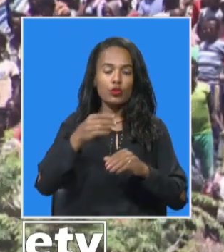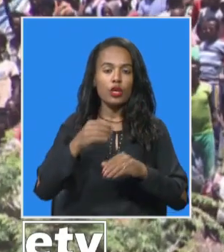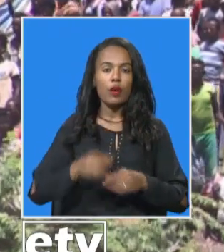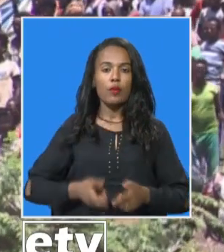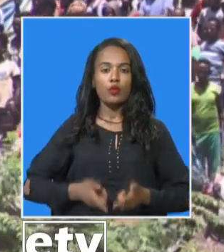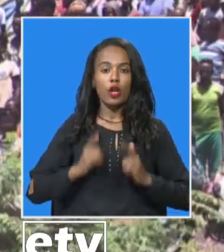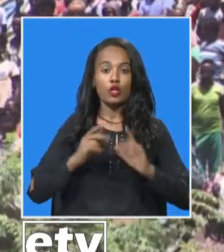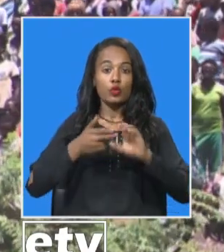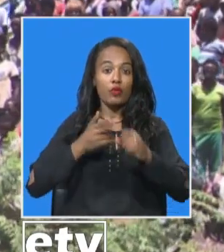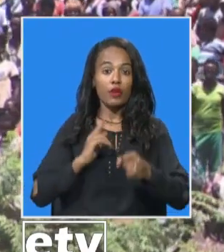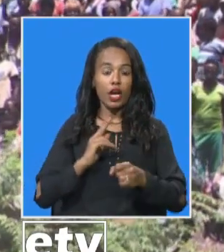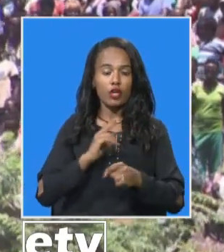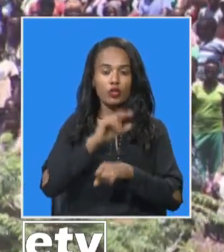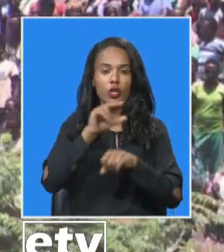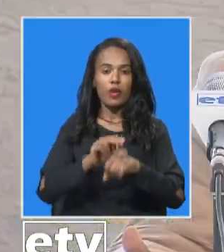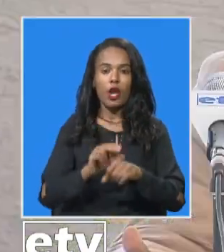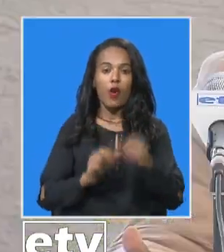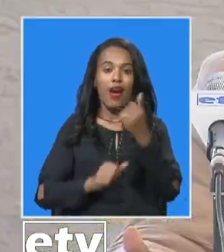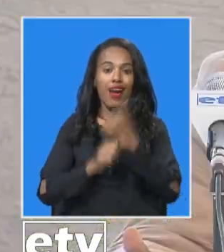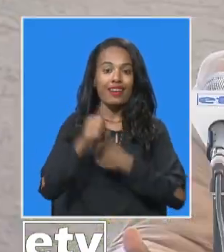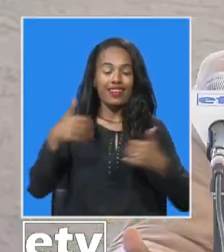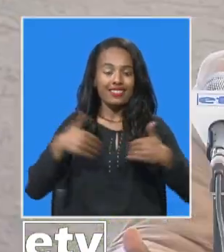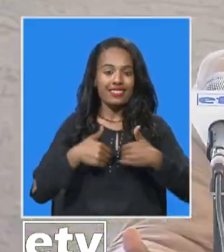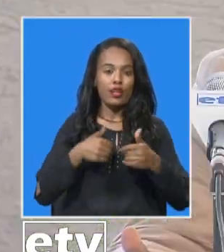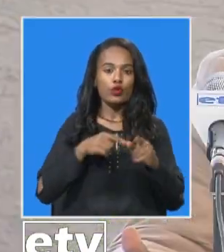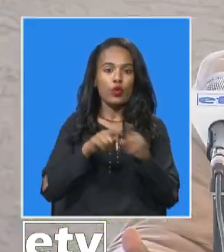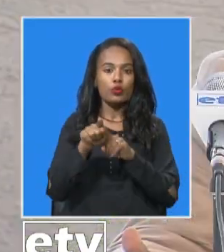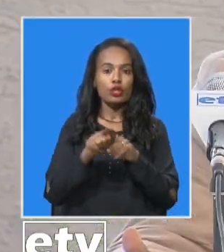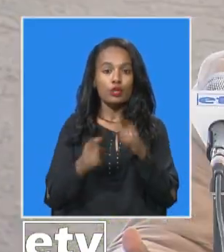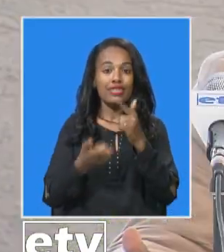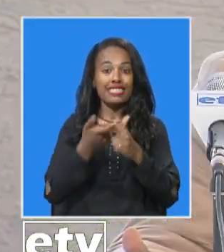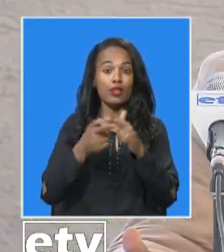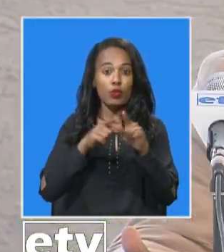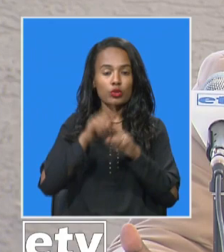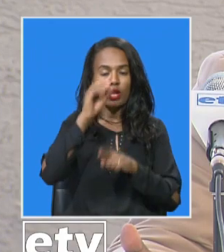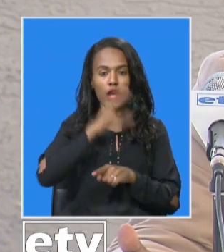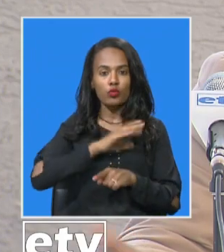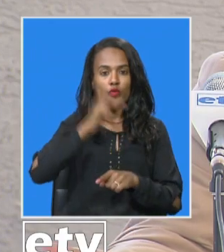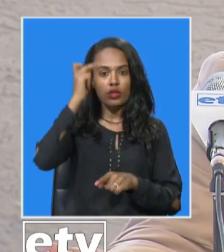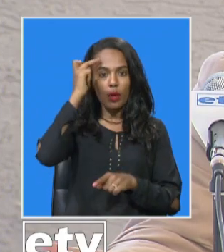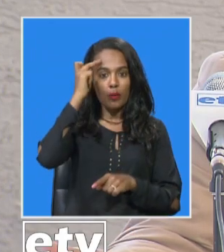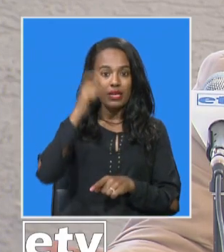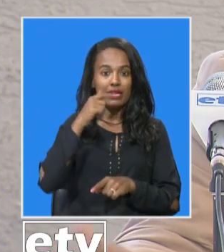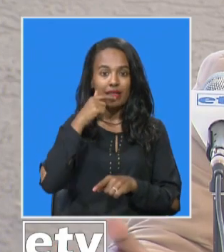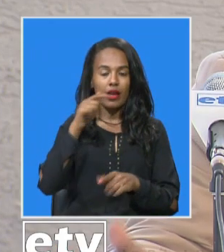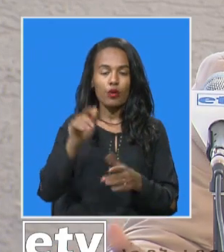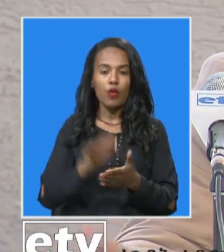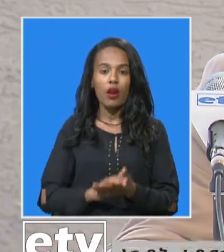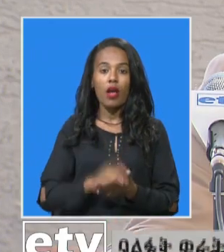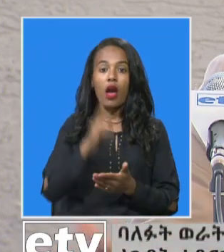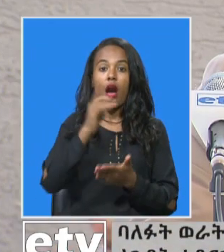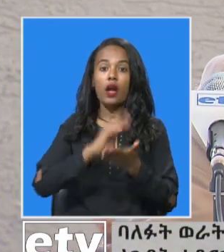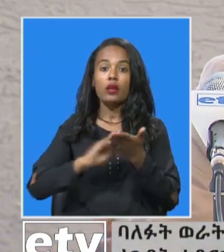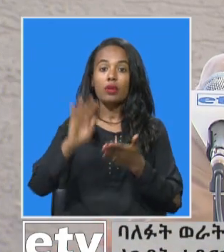ከመኖሪያቸው መፈናቀላቸውን የብሔራዊ አደጋ ስጋት ስራ አመራር ኮሚሽን ምክትል ኮሚሽነር አቶ ዳመነ ዳሮታ ተናግረዋል።